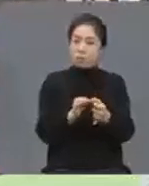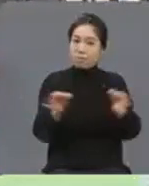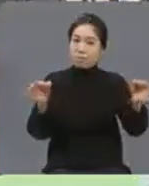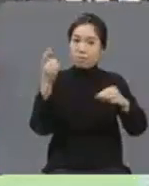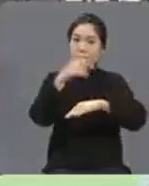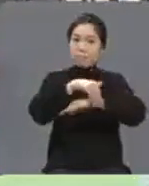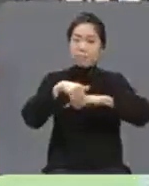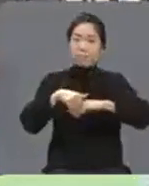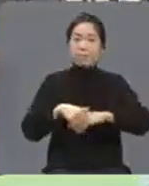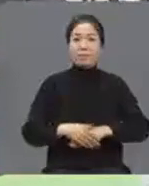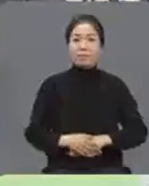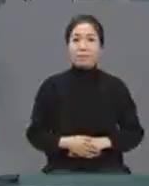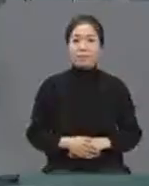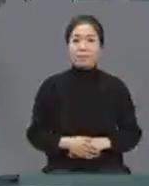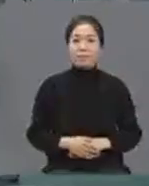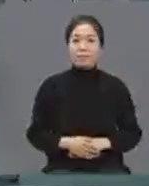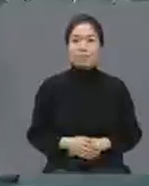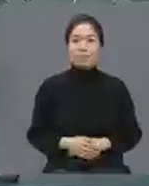방침입니다